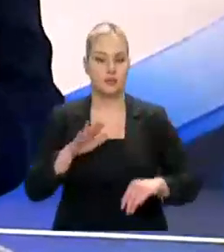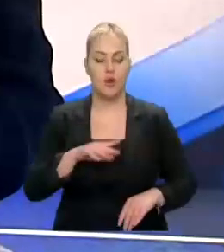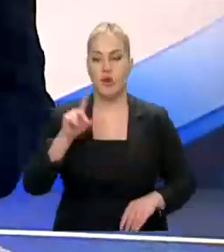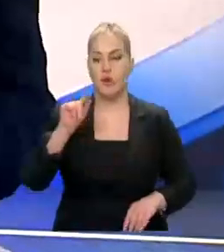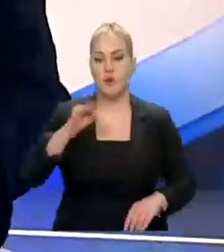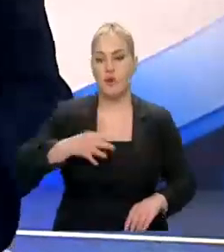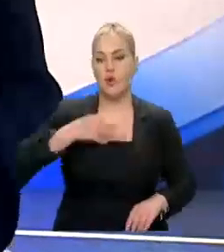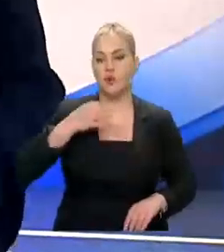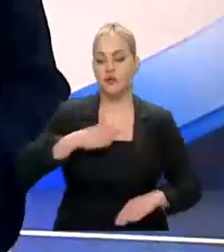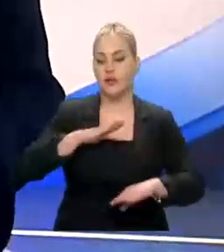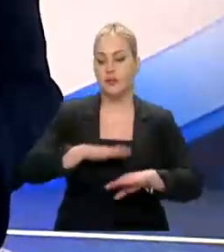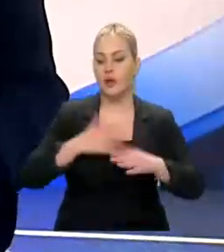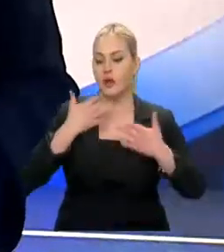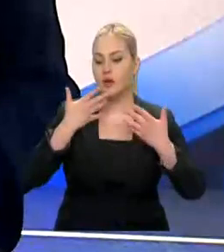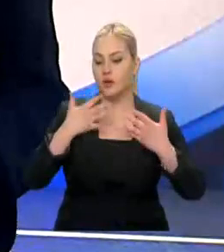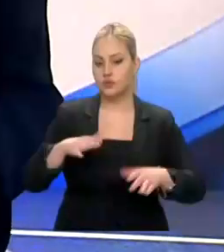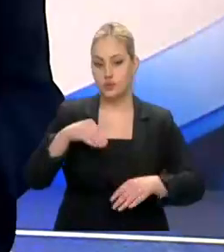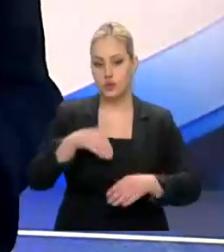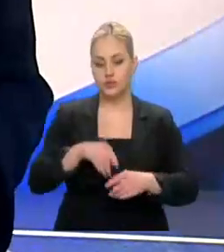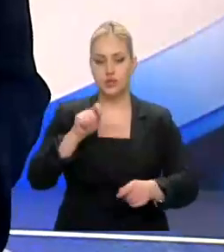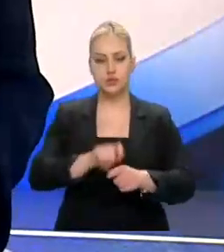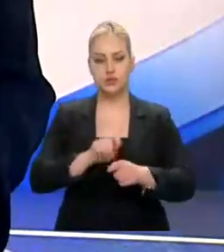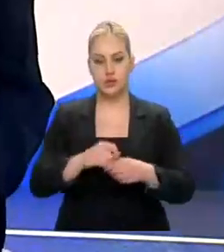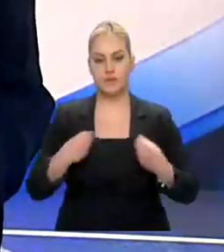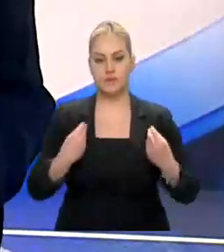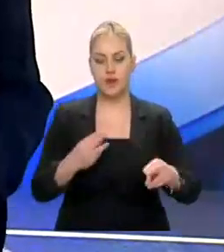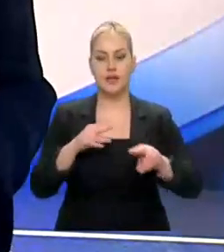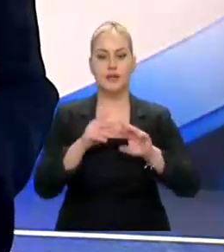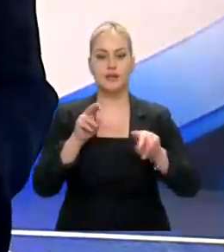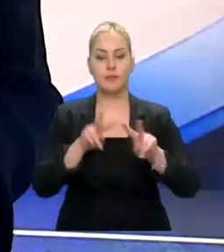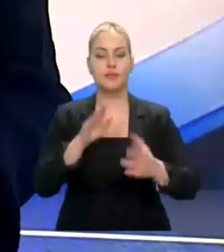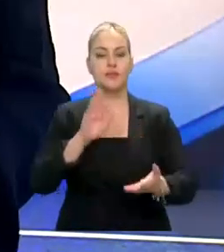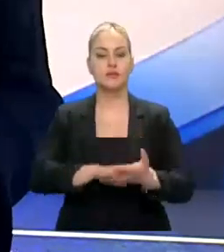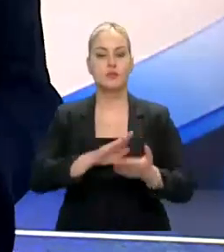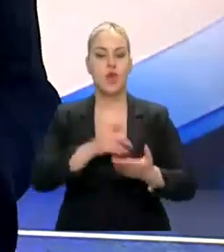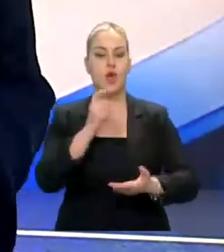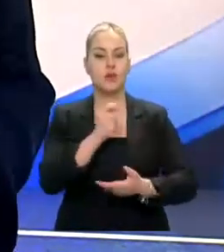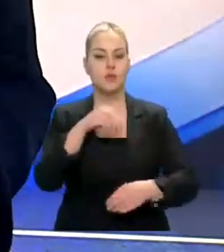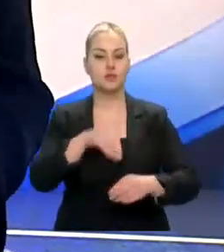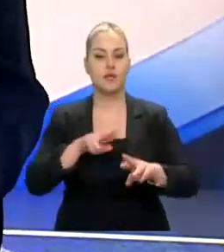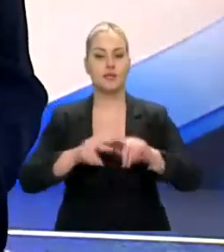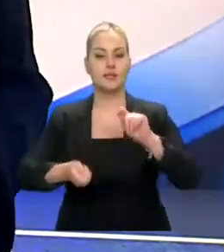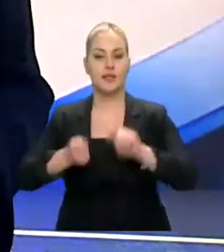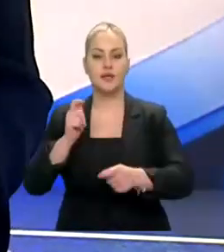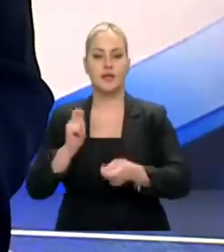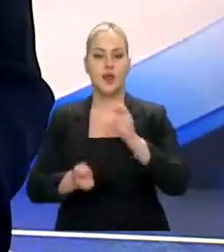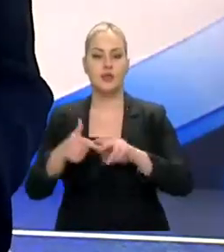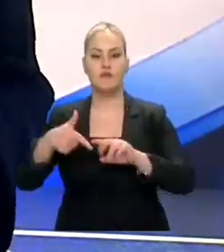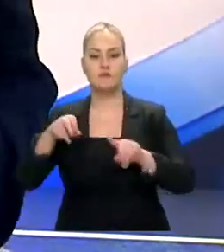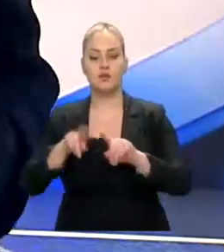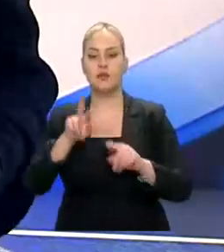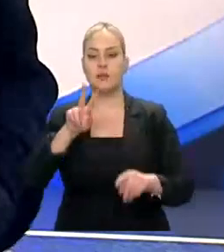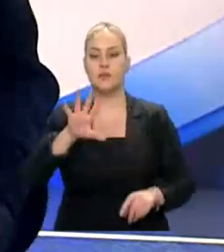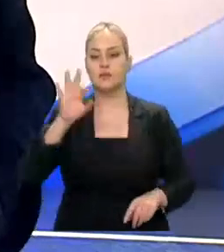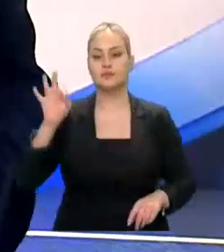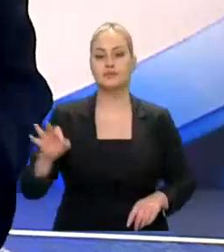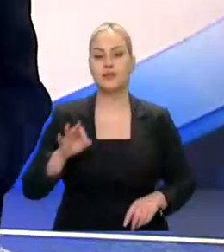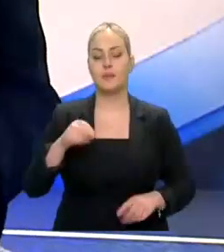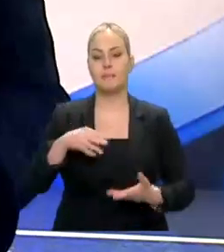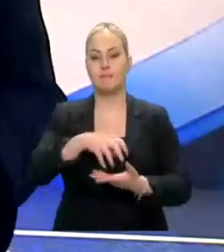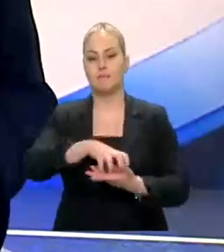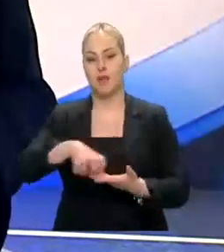11 Ocak'ta yapılan açıklamayla işverenlere kıdem tazminatı ödemeleri için kredi Garanti fonundan 25